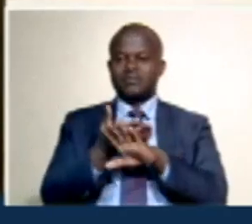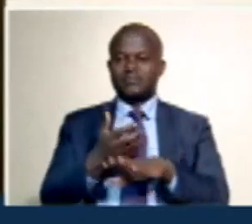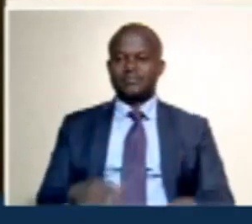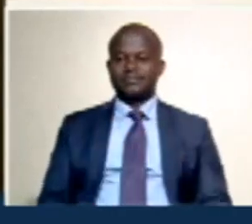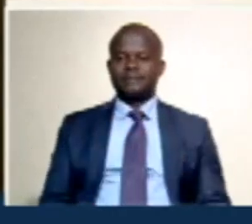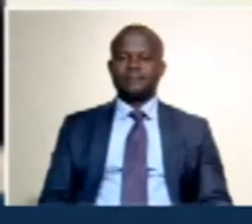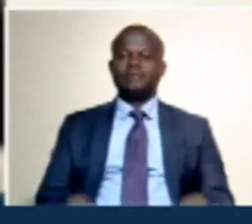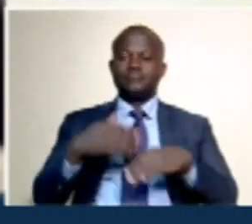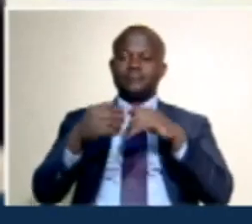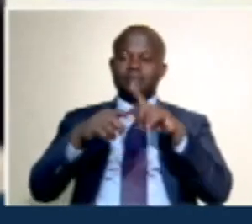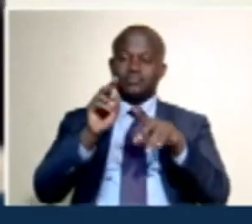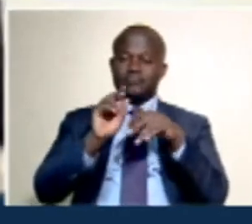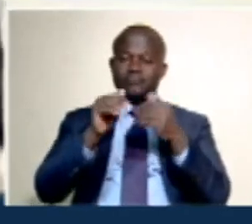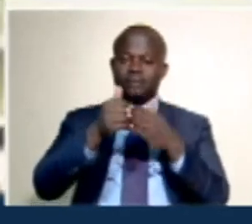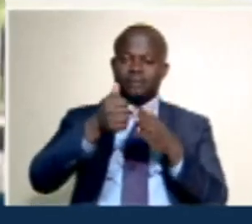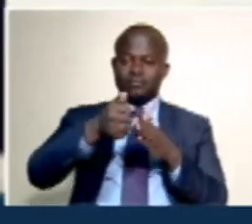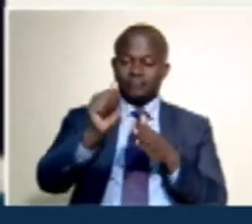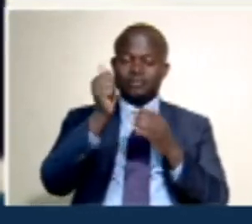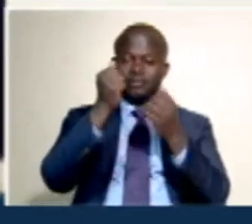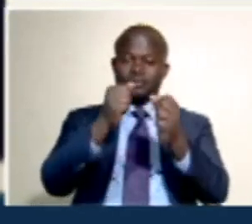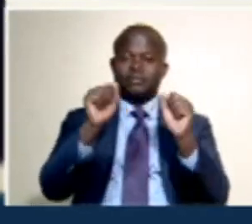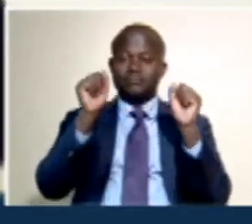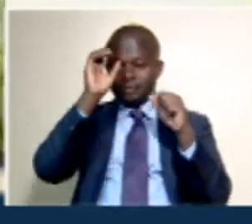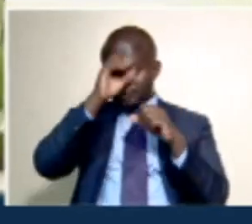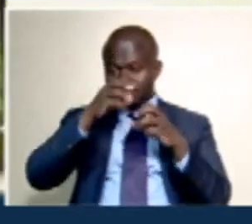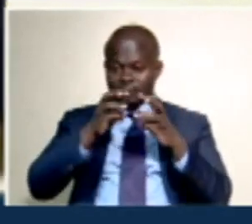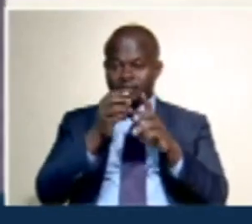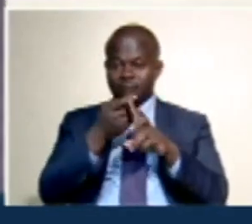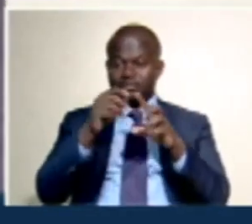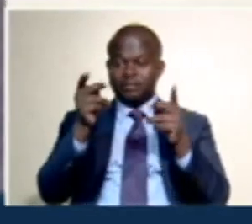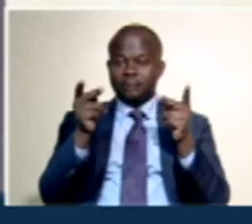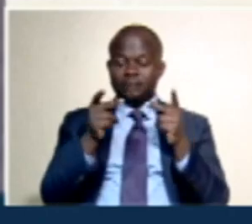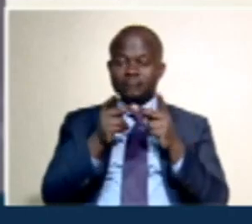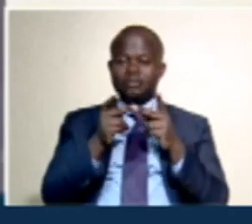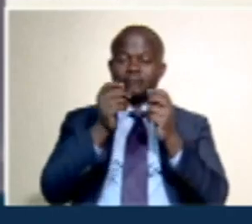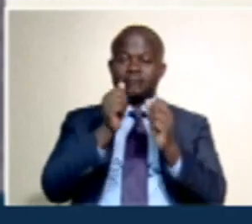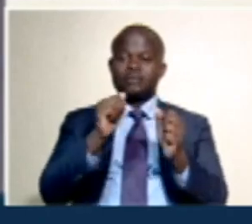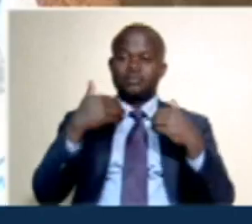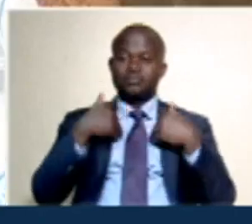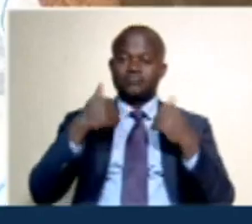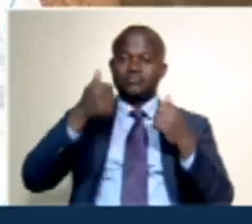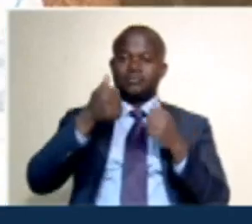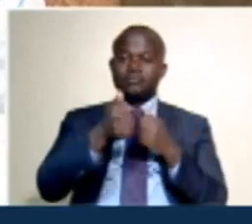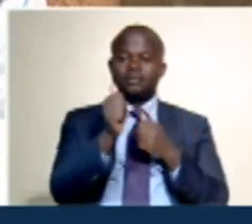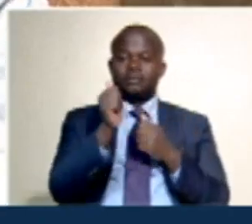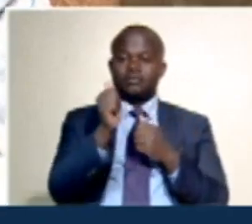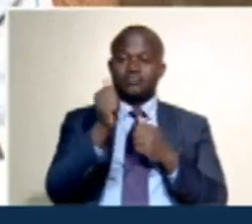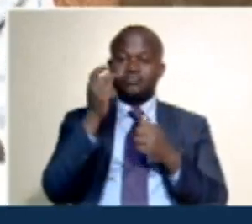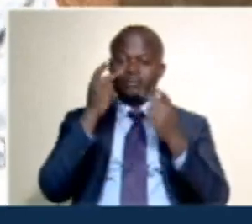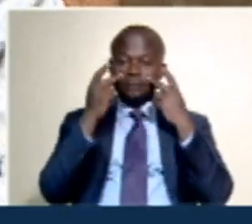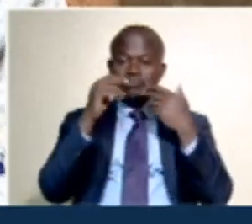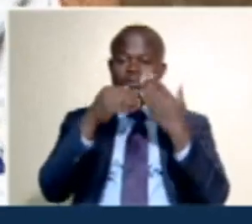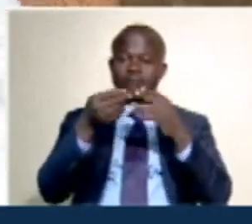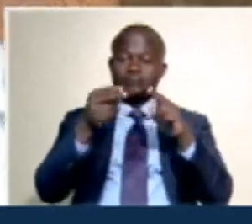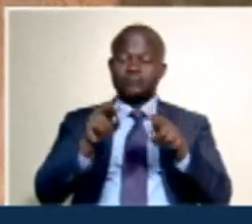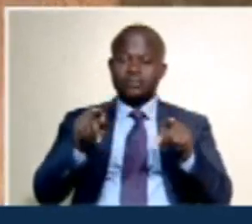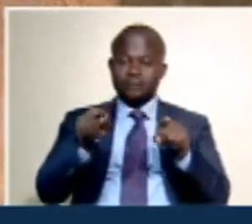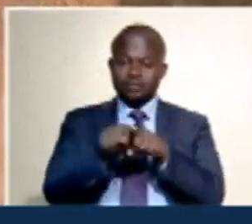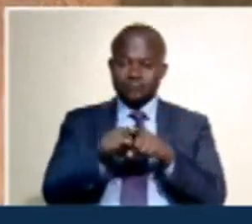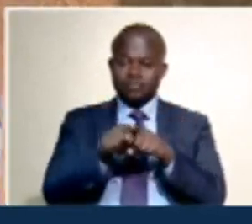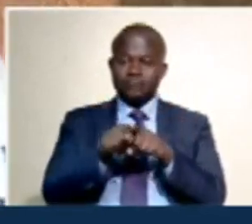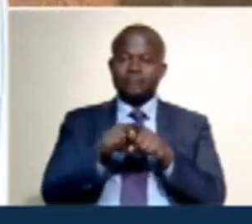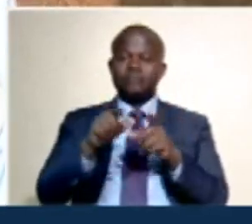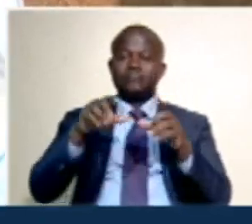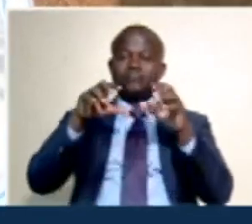kwicirwa abantu be bose we akarokoka yashatse uburyo yakwikura aho hantu ngo akize ubuzima bwe noneho tubonye ko bibaye gutyo ubundi